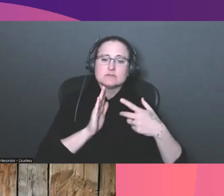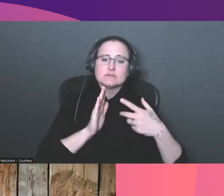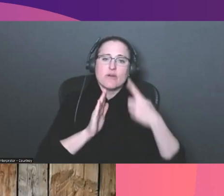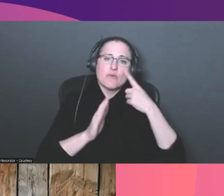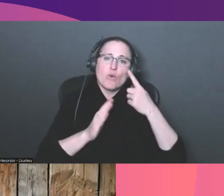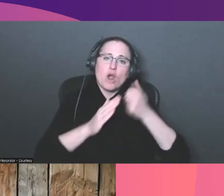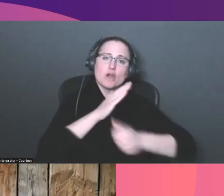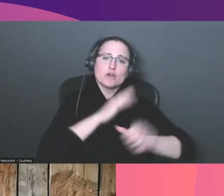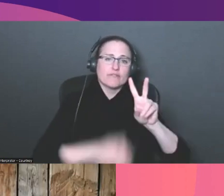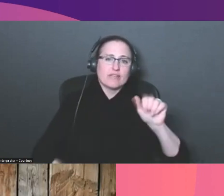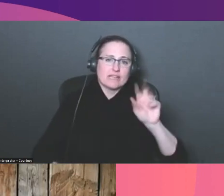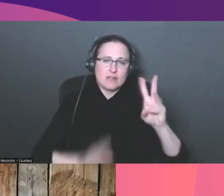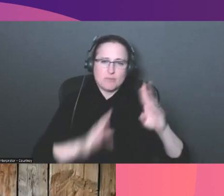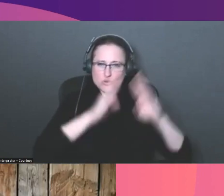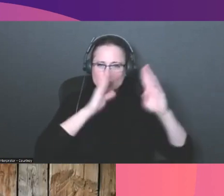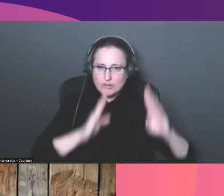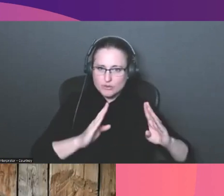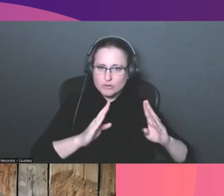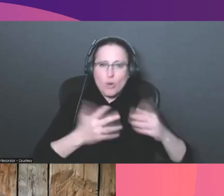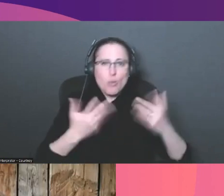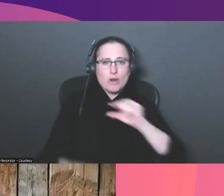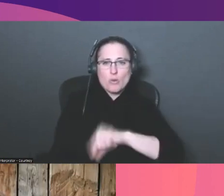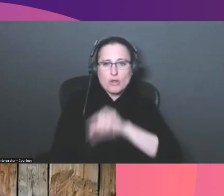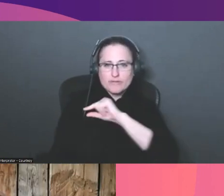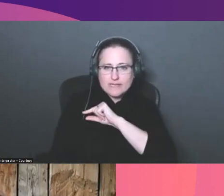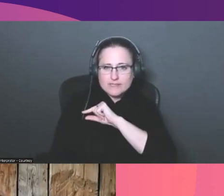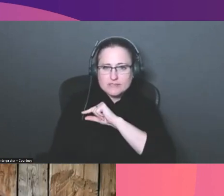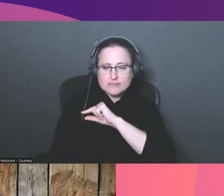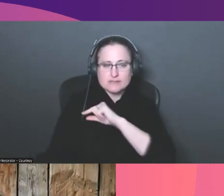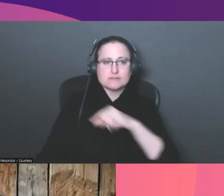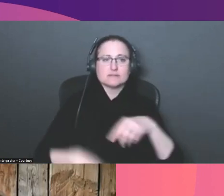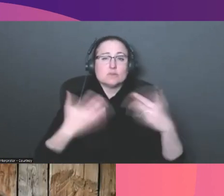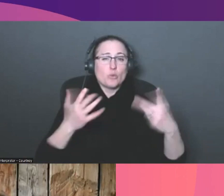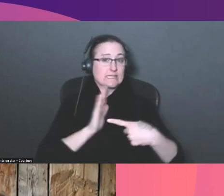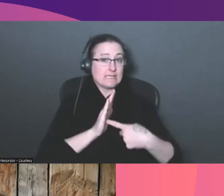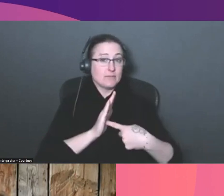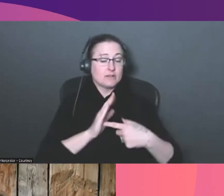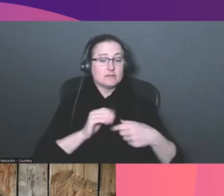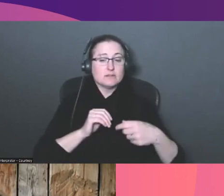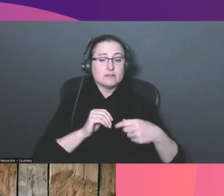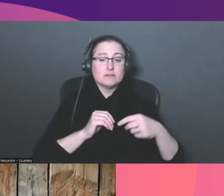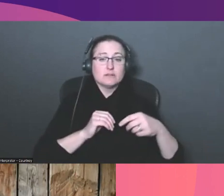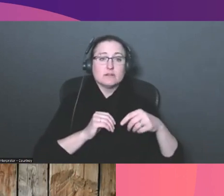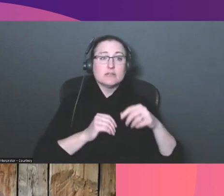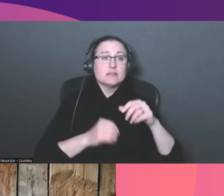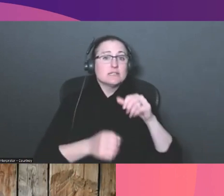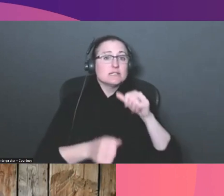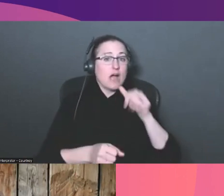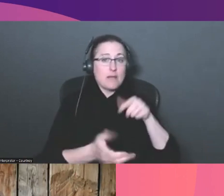counseling précisément concernant la violence conjugale, surtout dans les maisons d'hébergement?